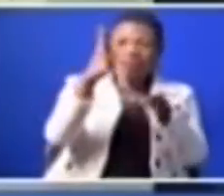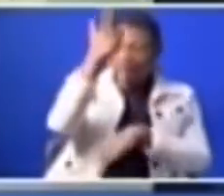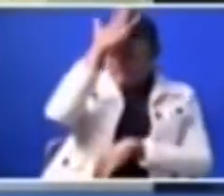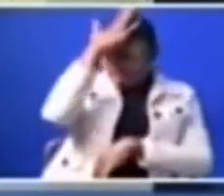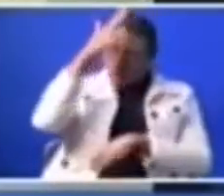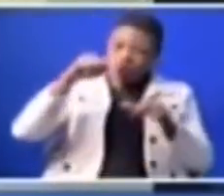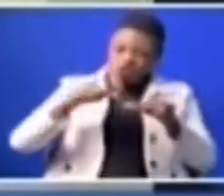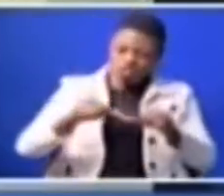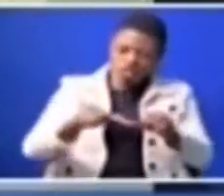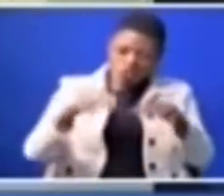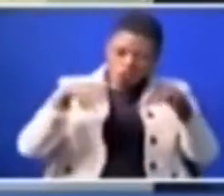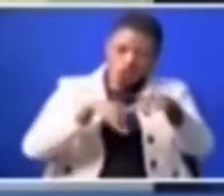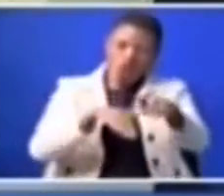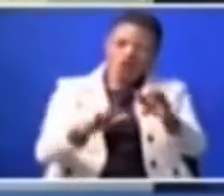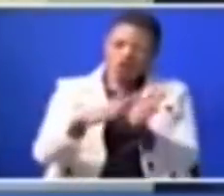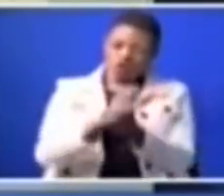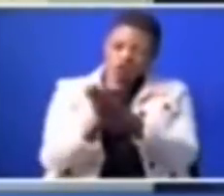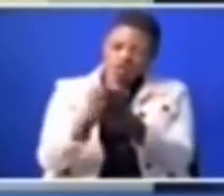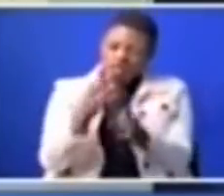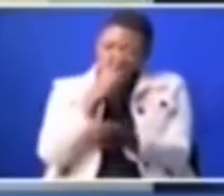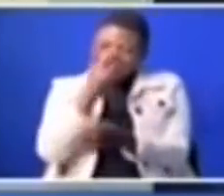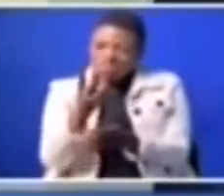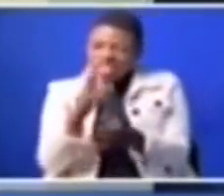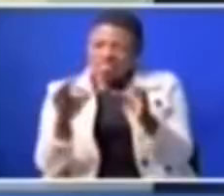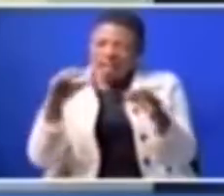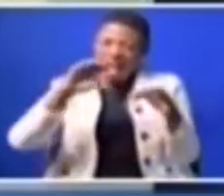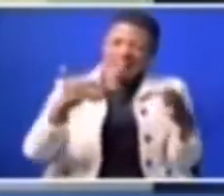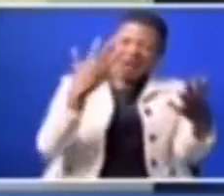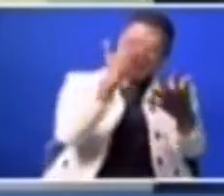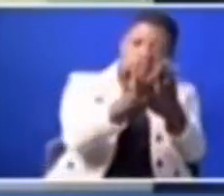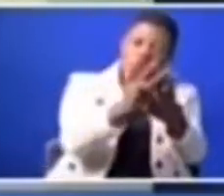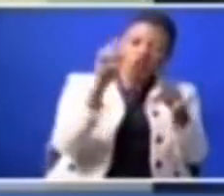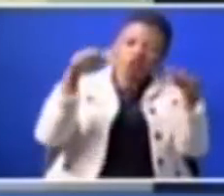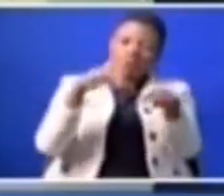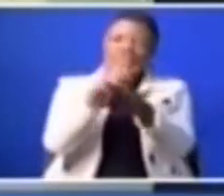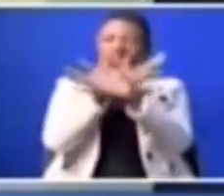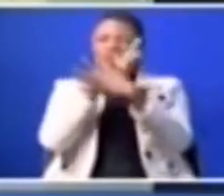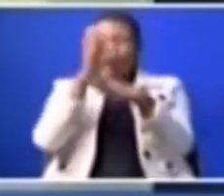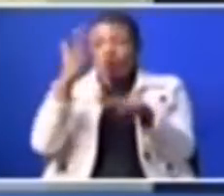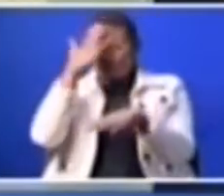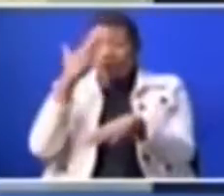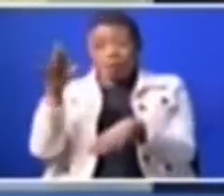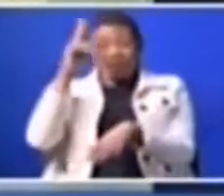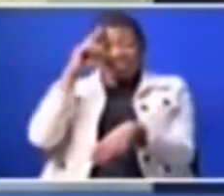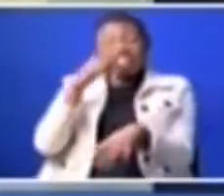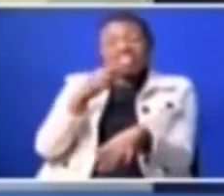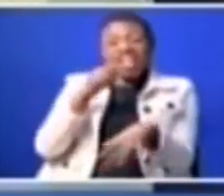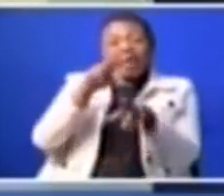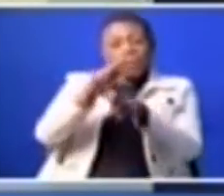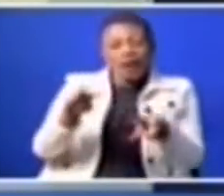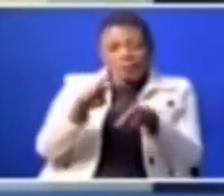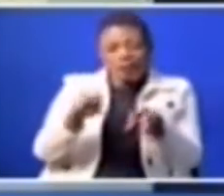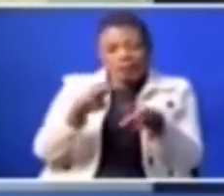tutakuwa tunafuatilia kabisa kuona labda ni ikiwa kuna wengine wataweza kukamatwa usiku wa leo, manake maafisa wa polisi wanasema msako na